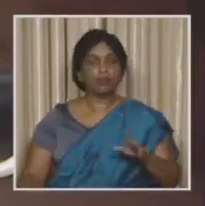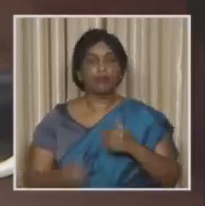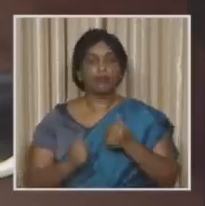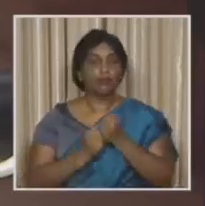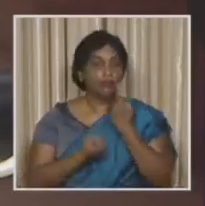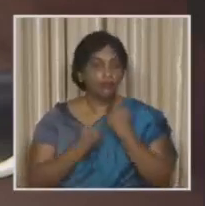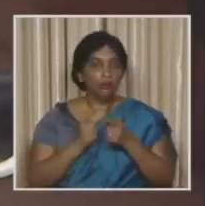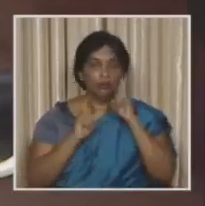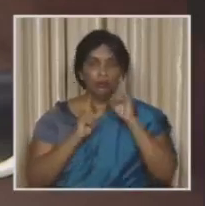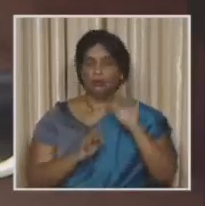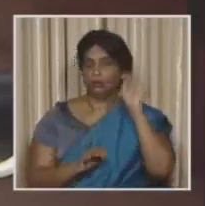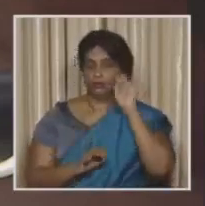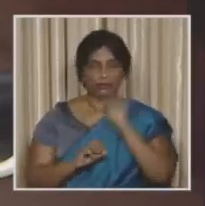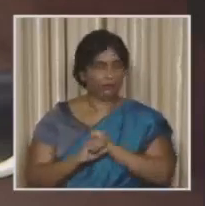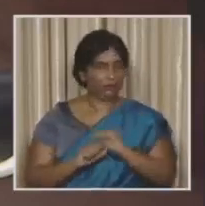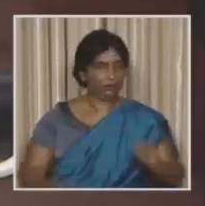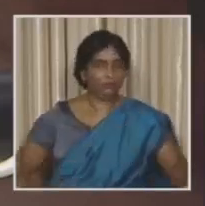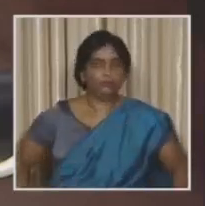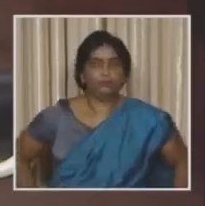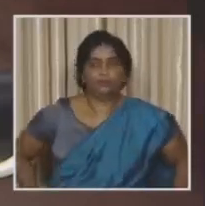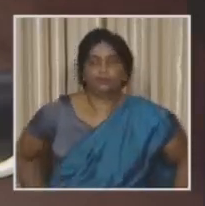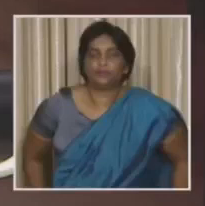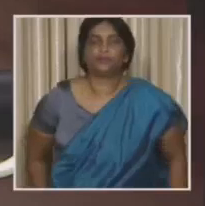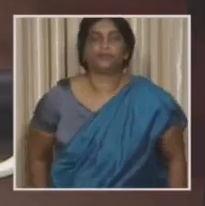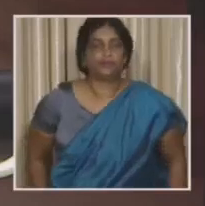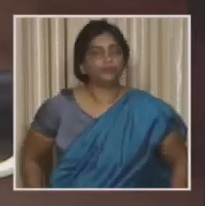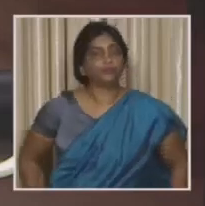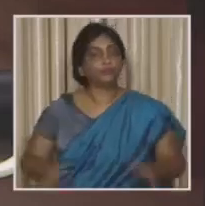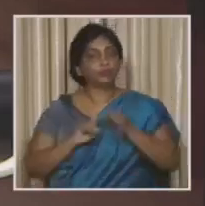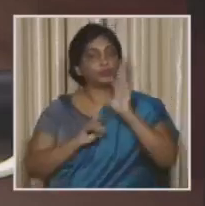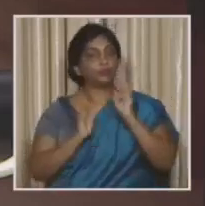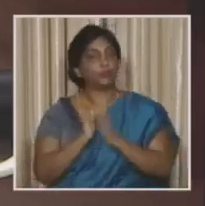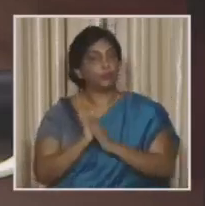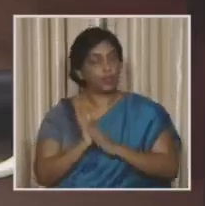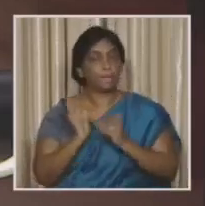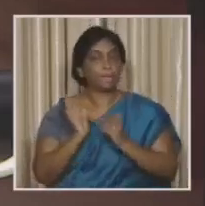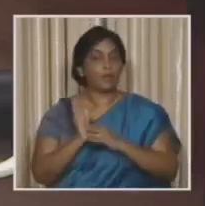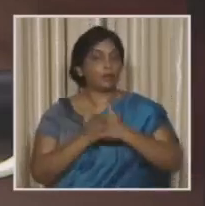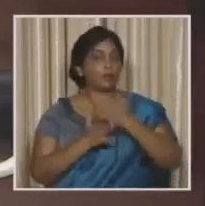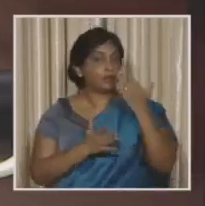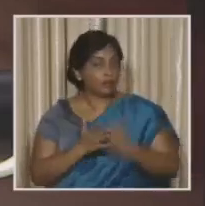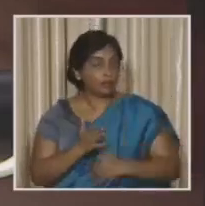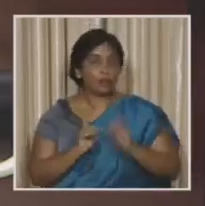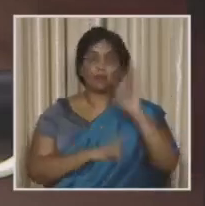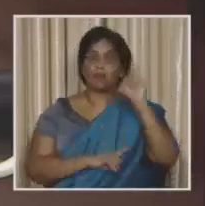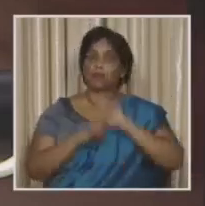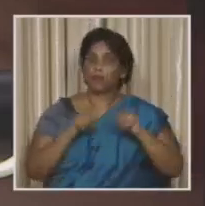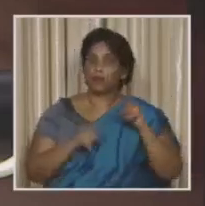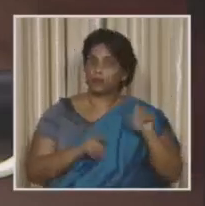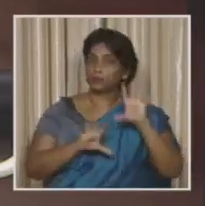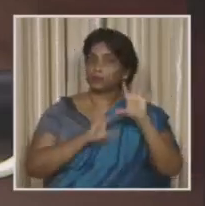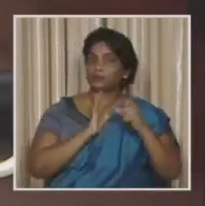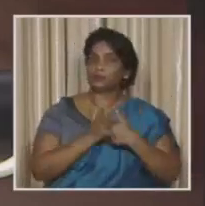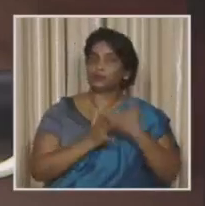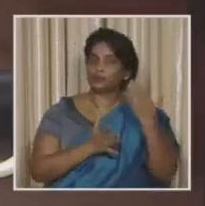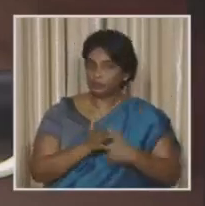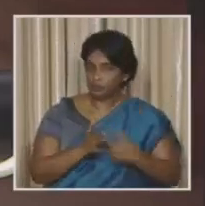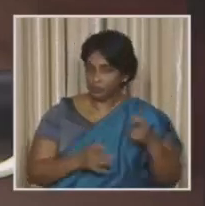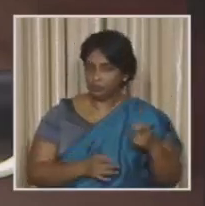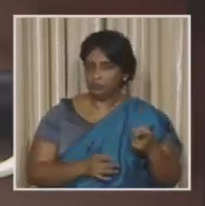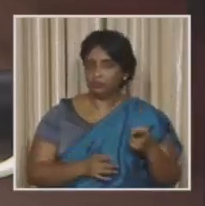pariksheni kedi evinda kuarta bini. Janadipati komision sabawaarta wati binu, malal gud waarta wati binu, parlimentu terimkar sabawaarta wati